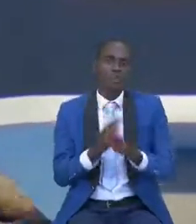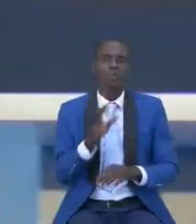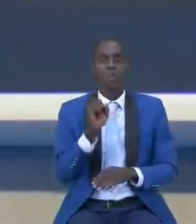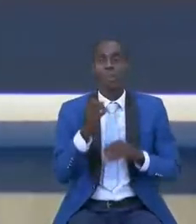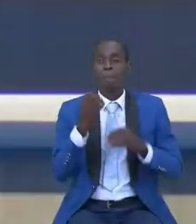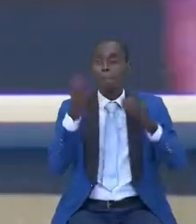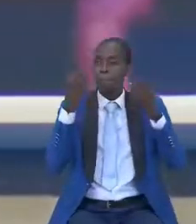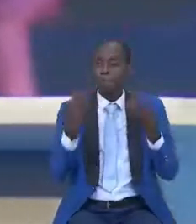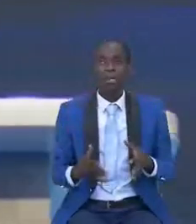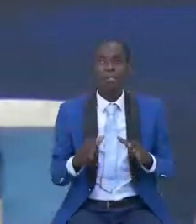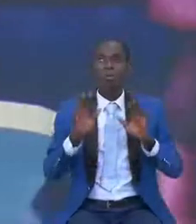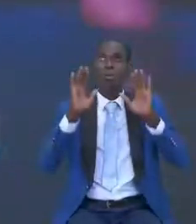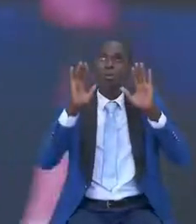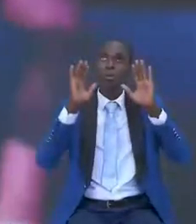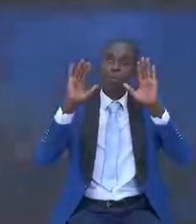les apôtres.